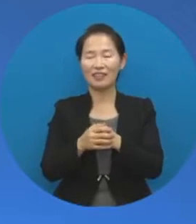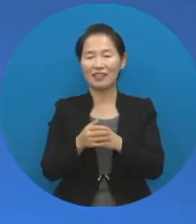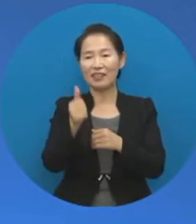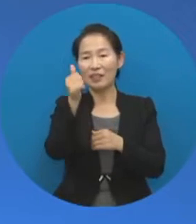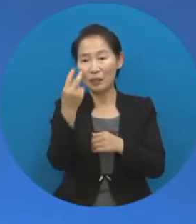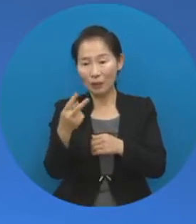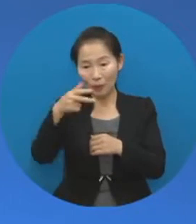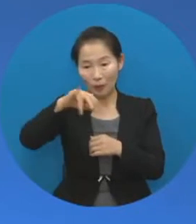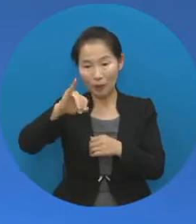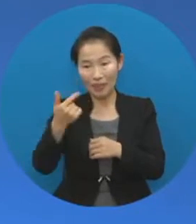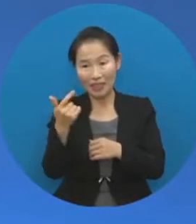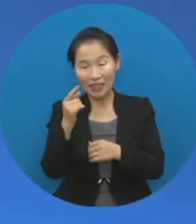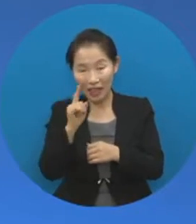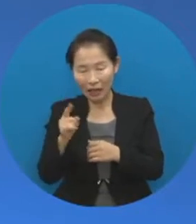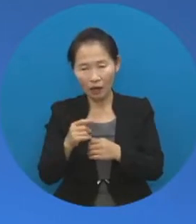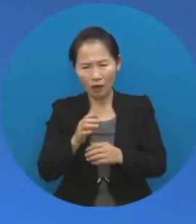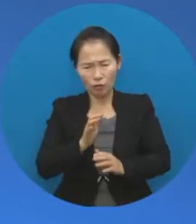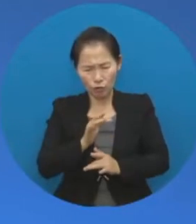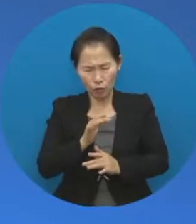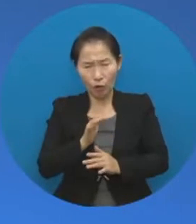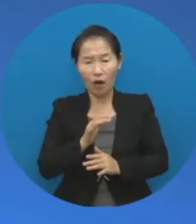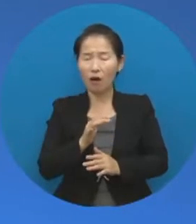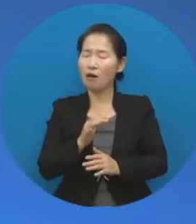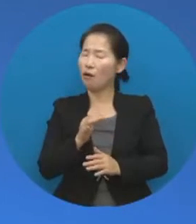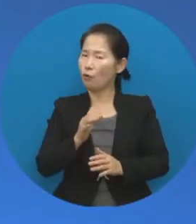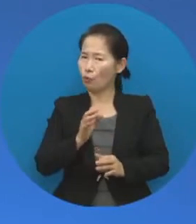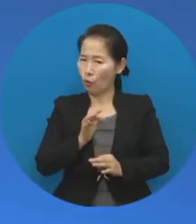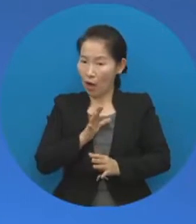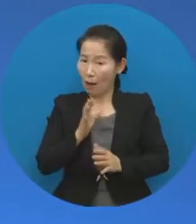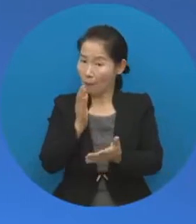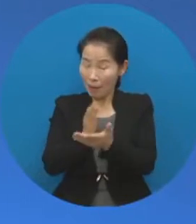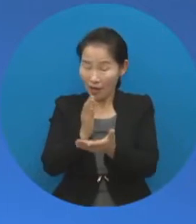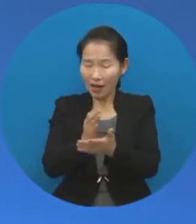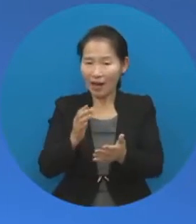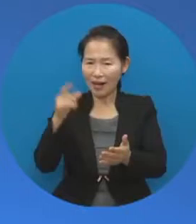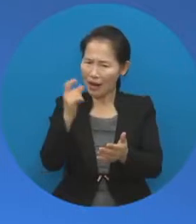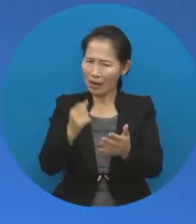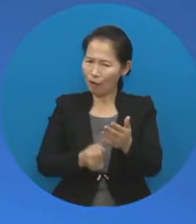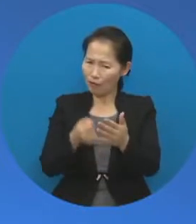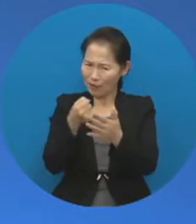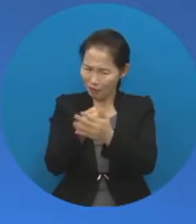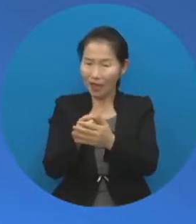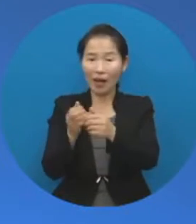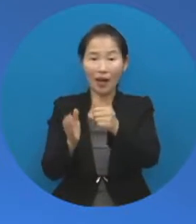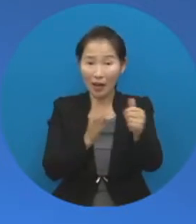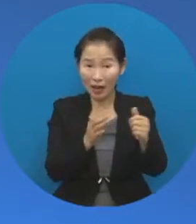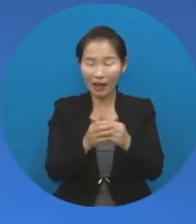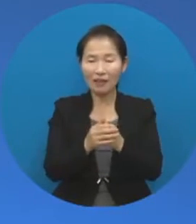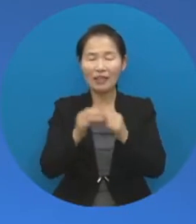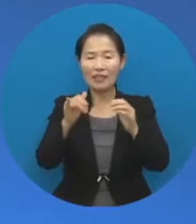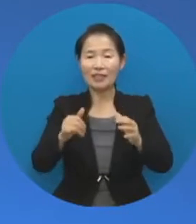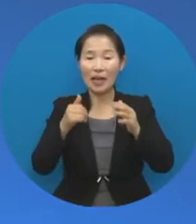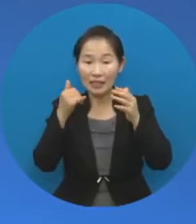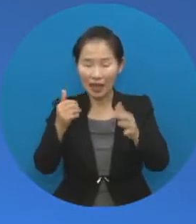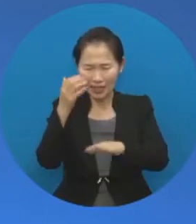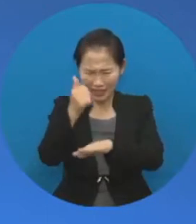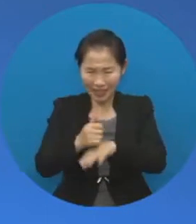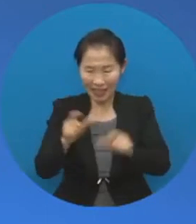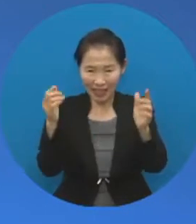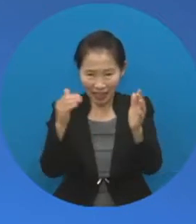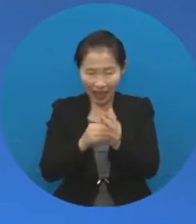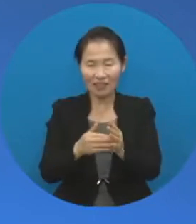두려워하지 말고 놀라지 마라. 강하고 담대해라. 내가 세상 끝날까지 너와 함께